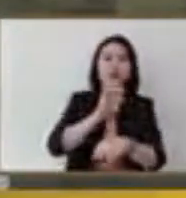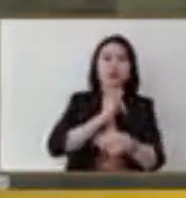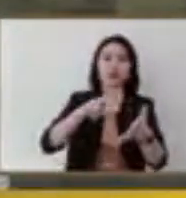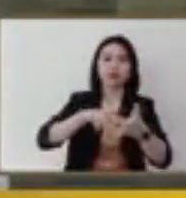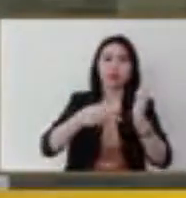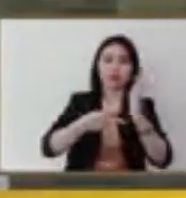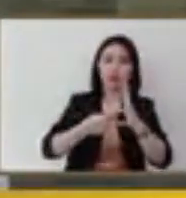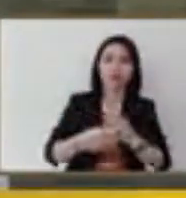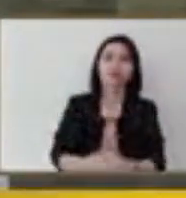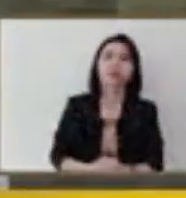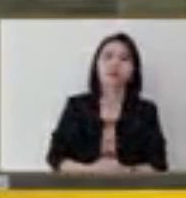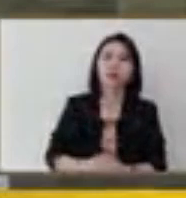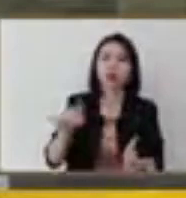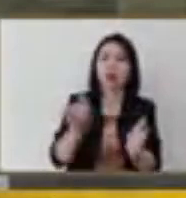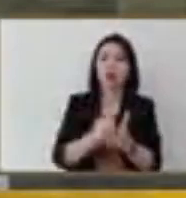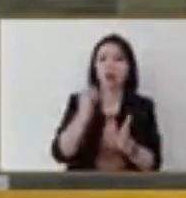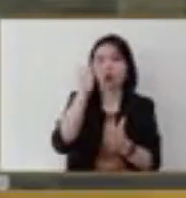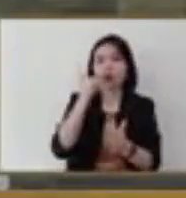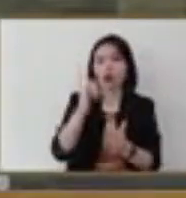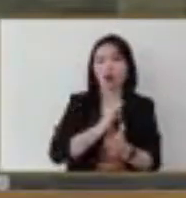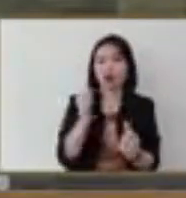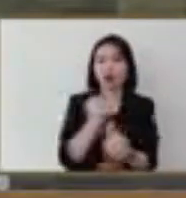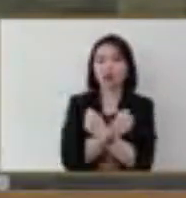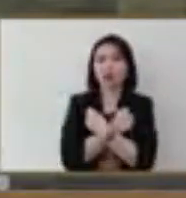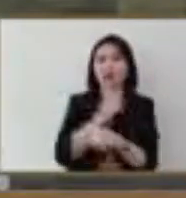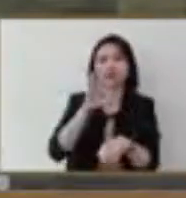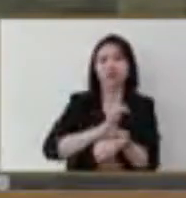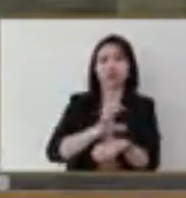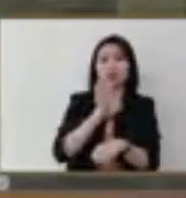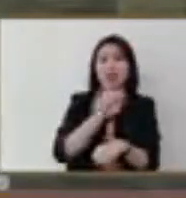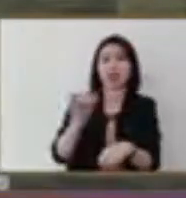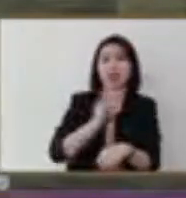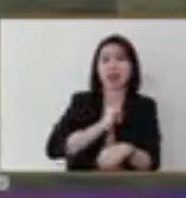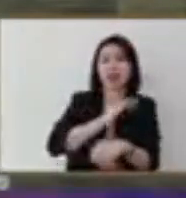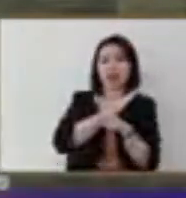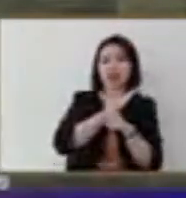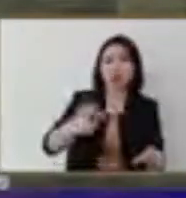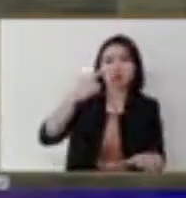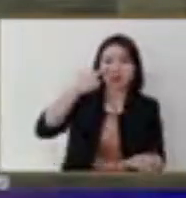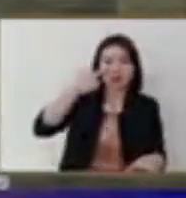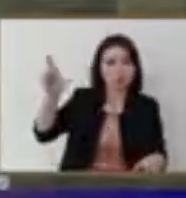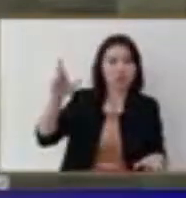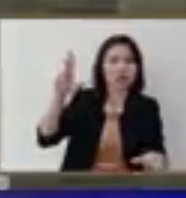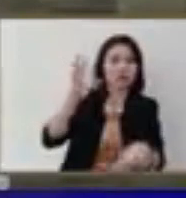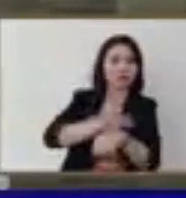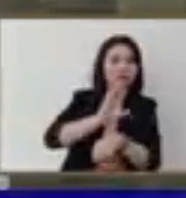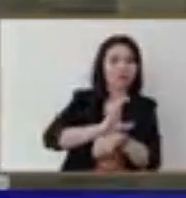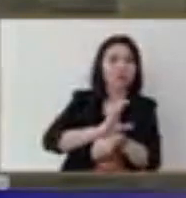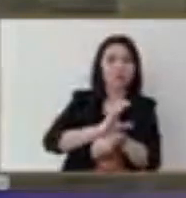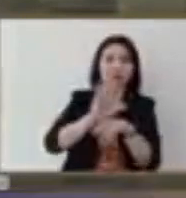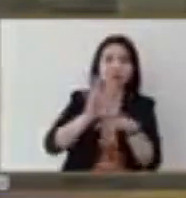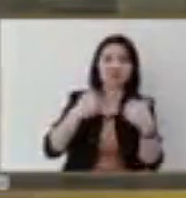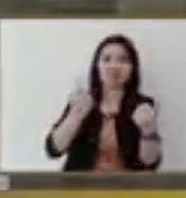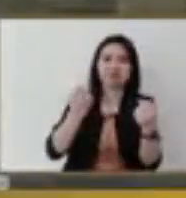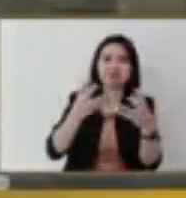love the church. And I cannot miss it. I don't want to miss it. Napakalaki, ilang mga tao, ilang mga bata ho ngayon na pariwara